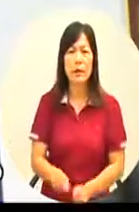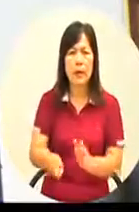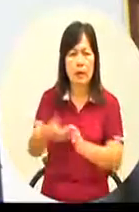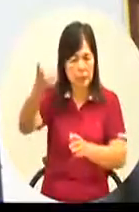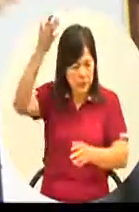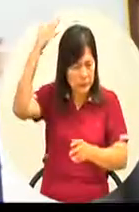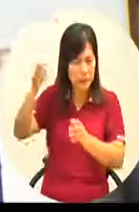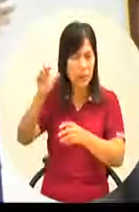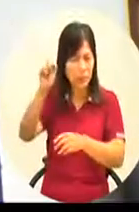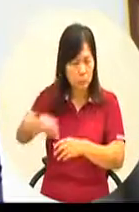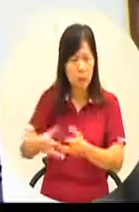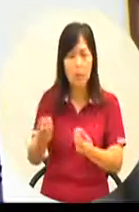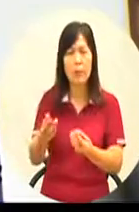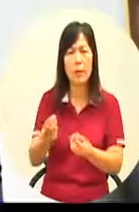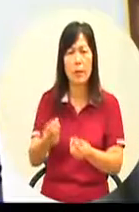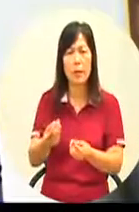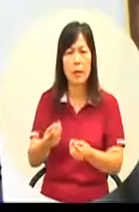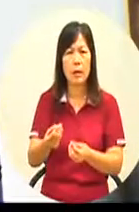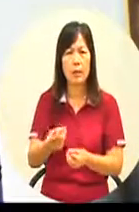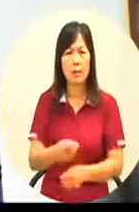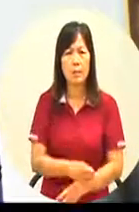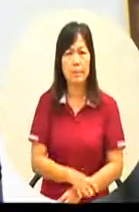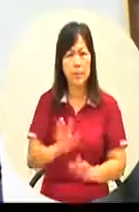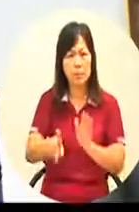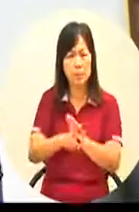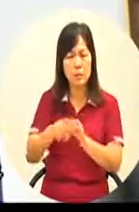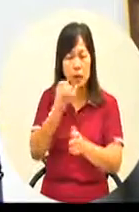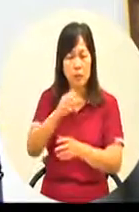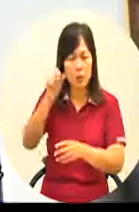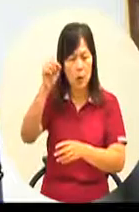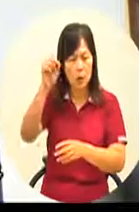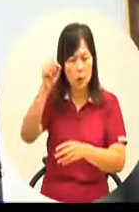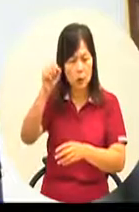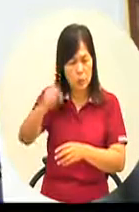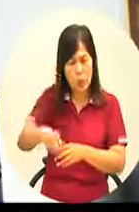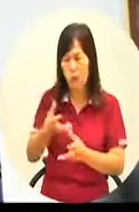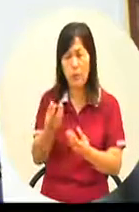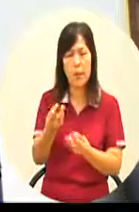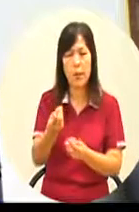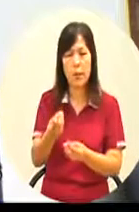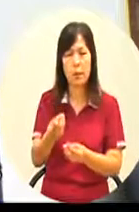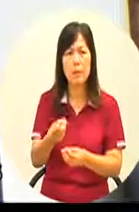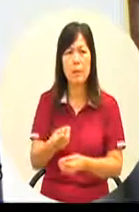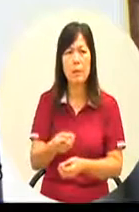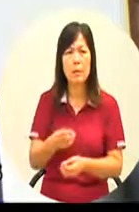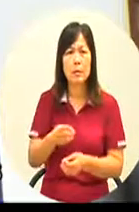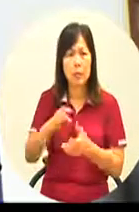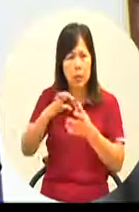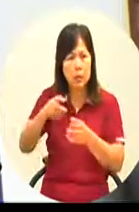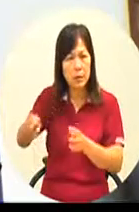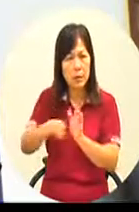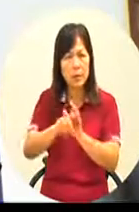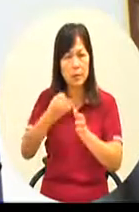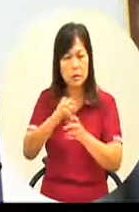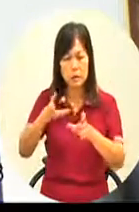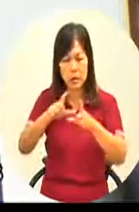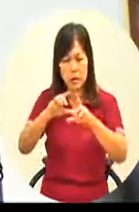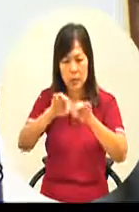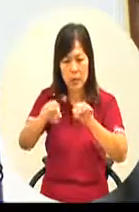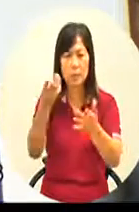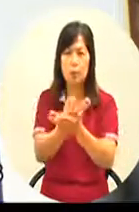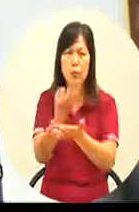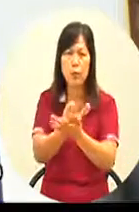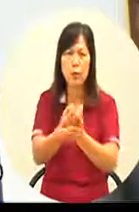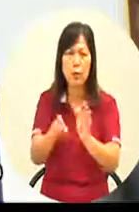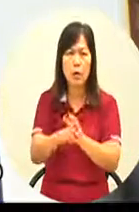过，当时无得通过南新计划，是因为伊的腹地不足。南